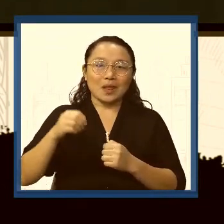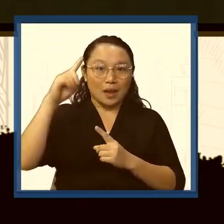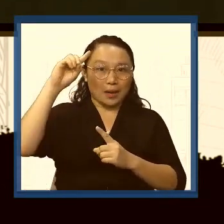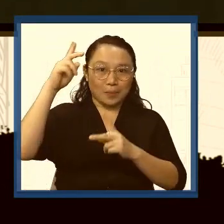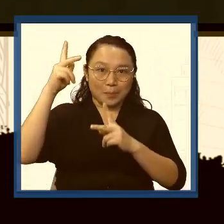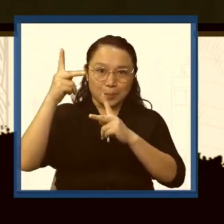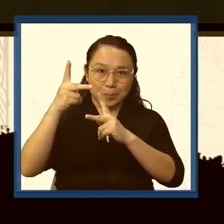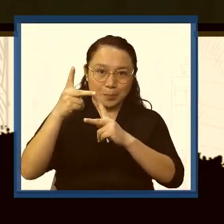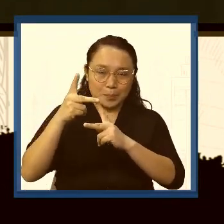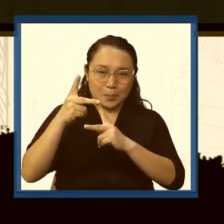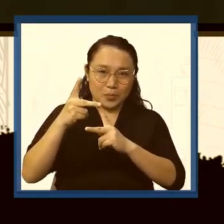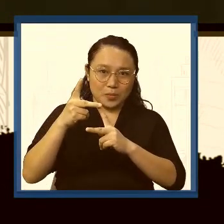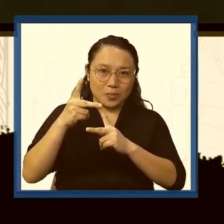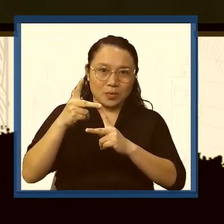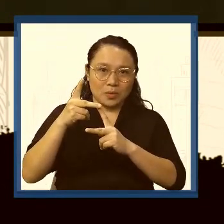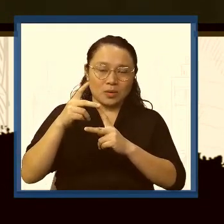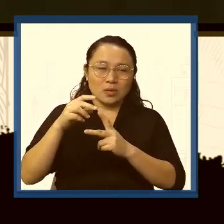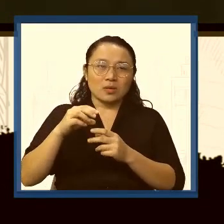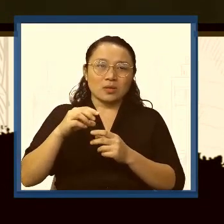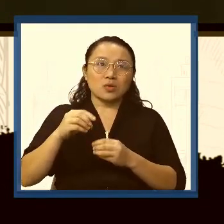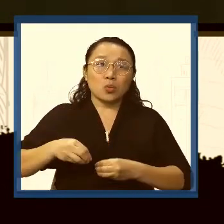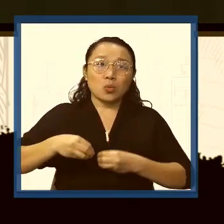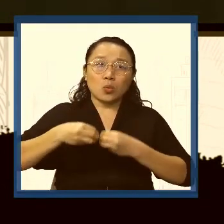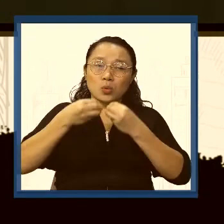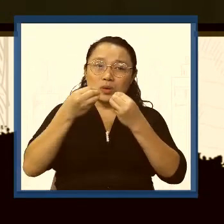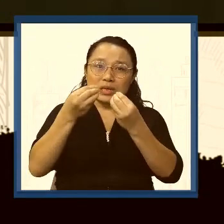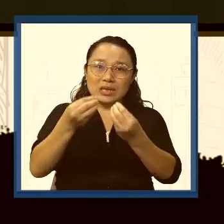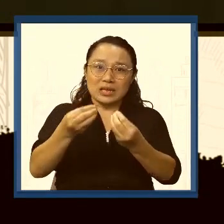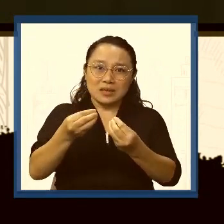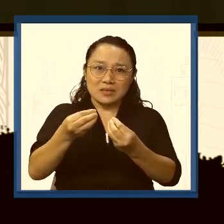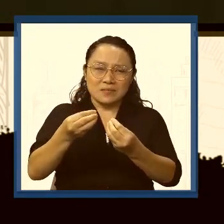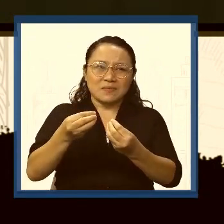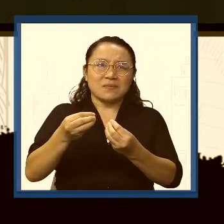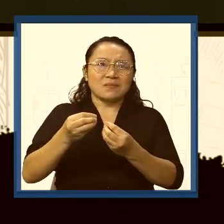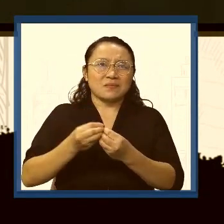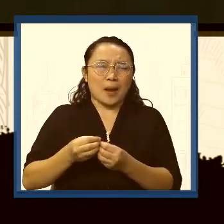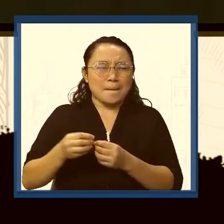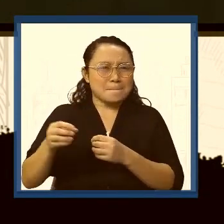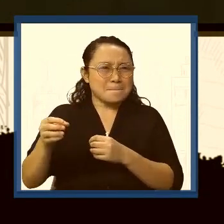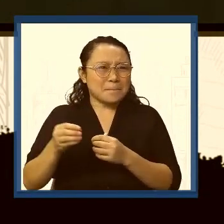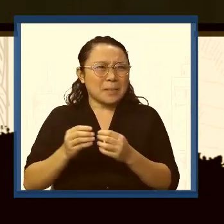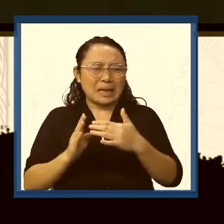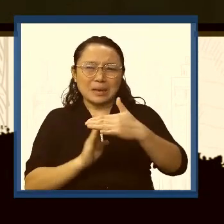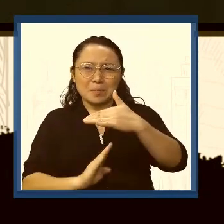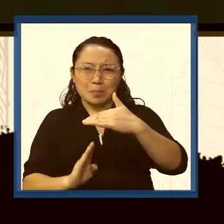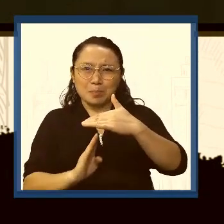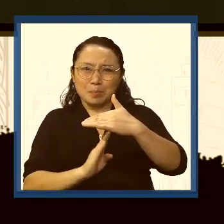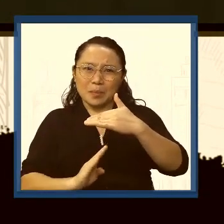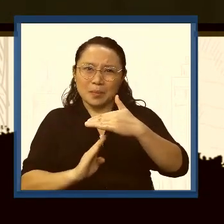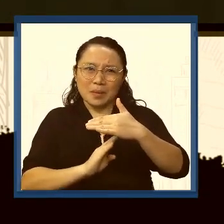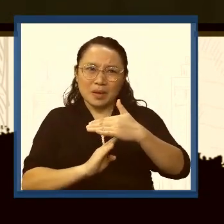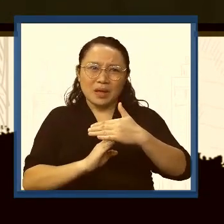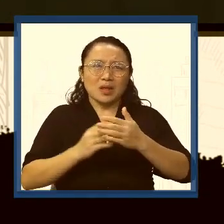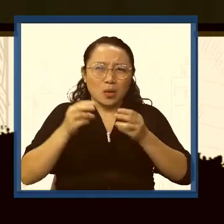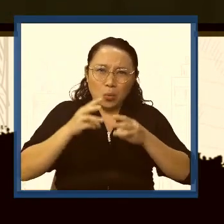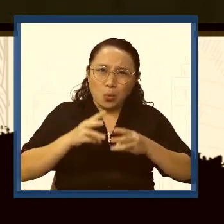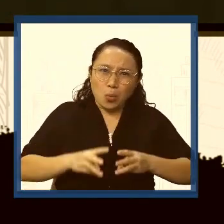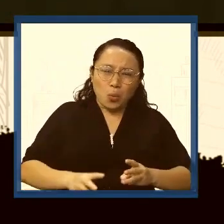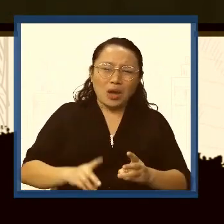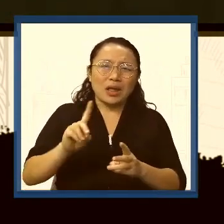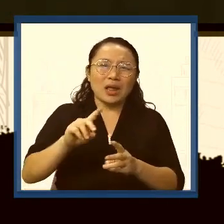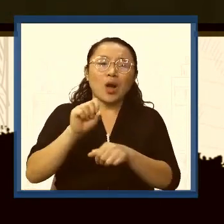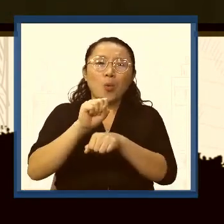katuyuan, mao ang paghatag o pahinmangno sa tao. So iyahang importante kaing trabahoon